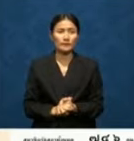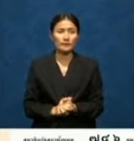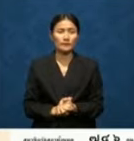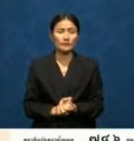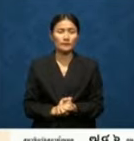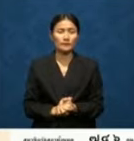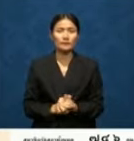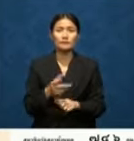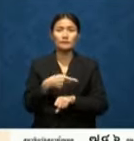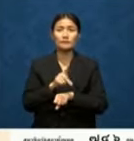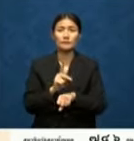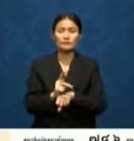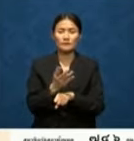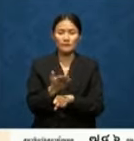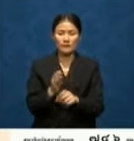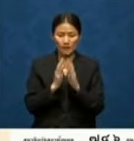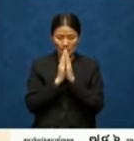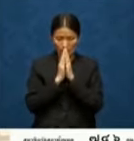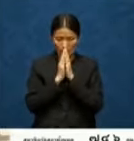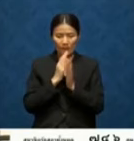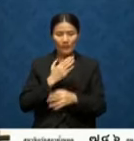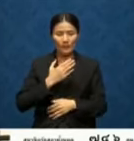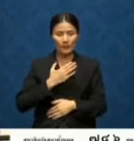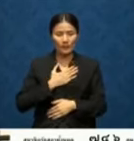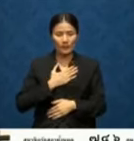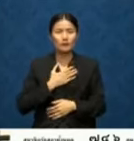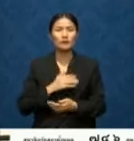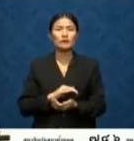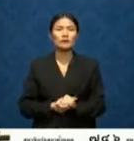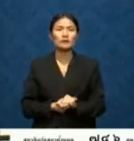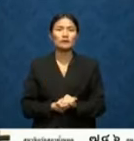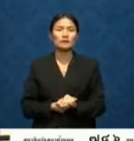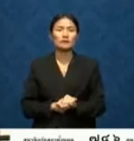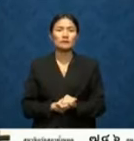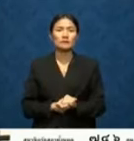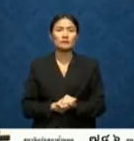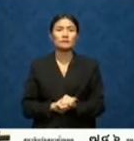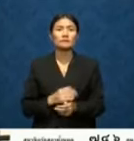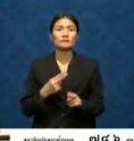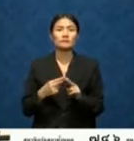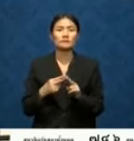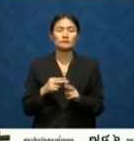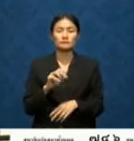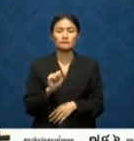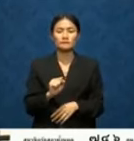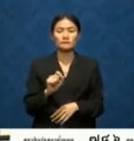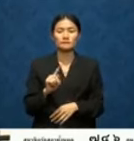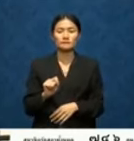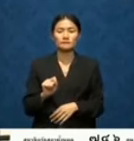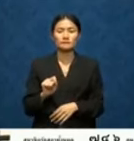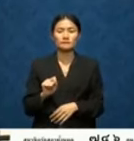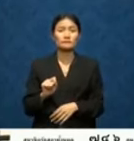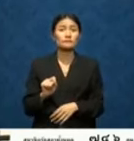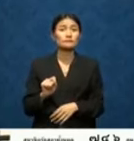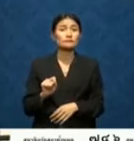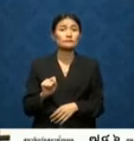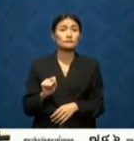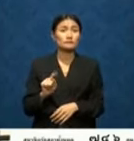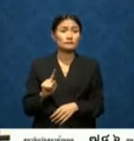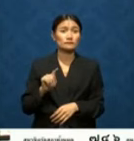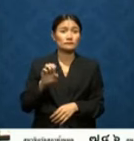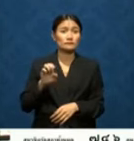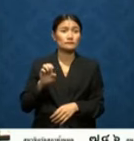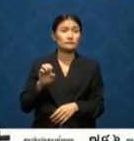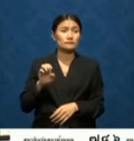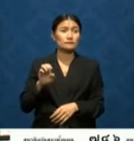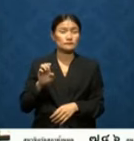กราบเรียนท่านประธานรัฐสภาที่เคารพกระผมสถิตลิ่มพงษ์พันธ์สมาชิกวุฒิสภ